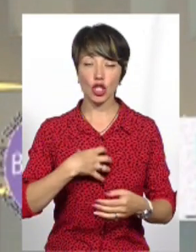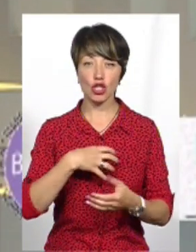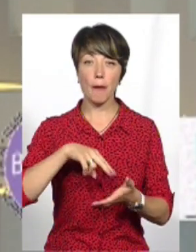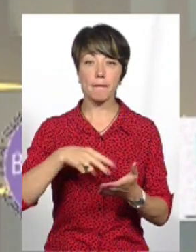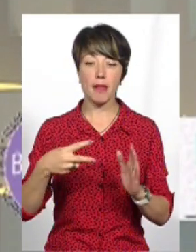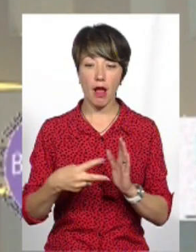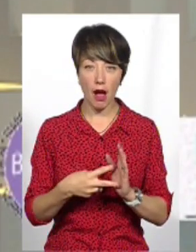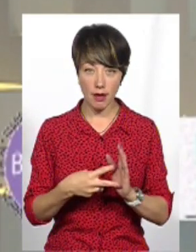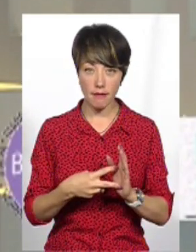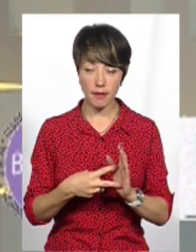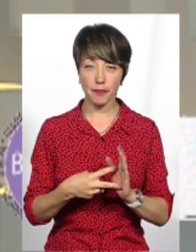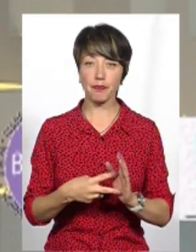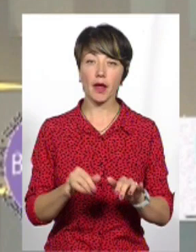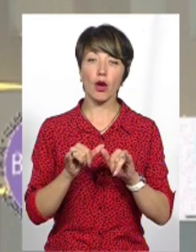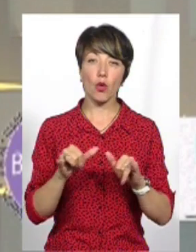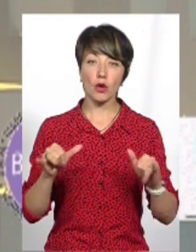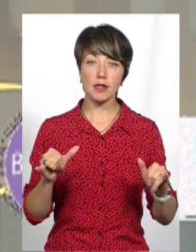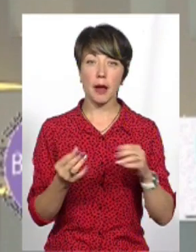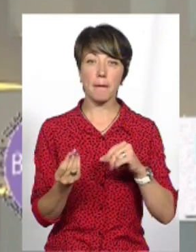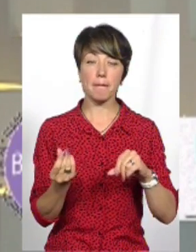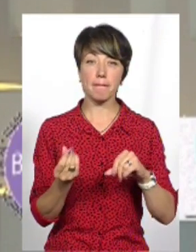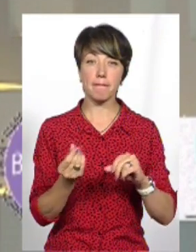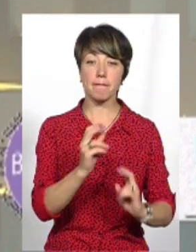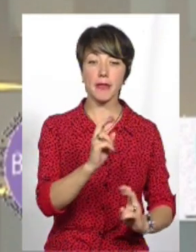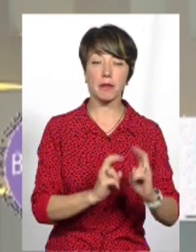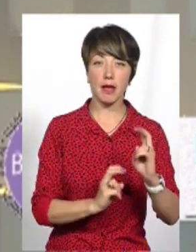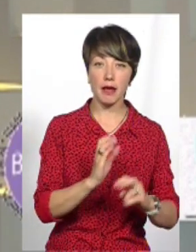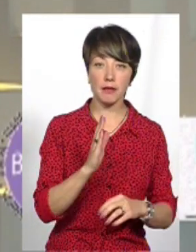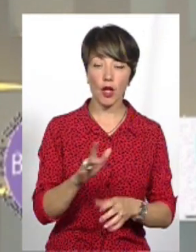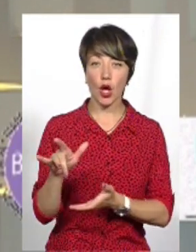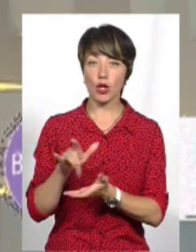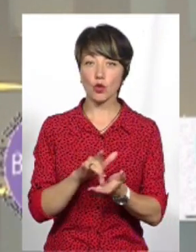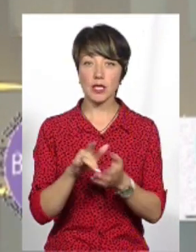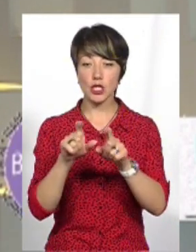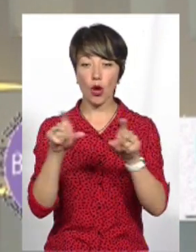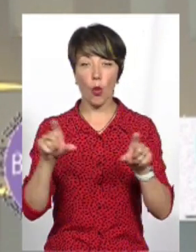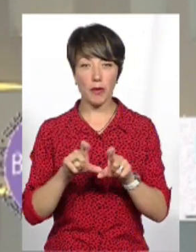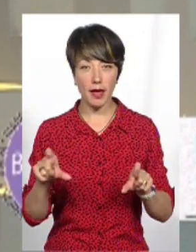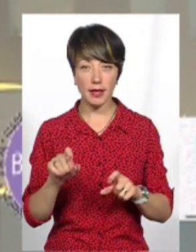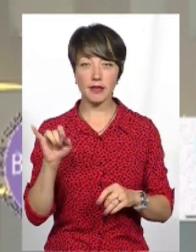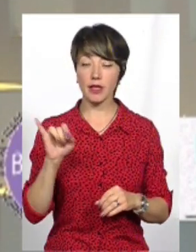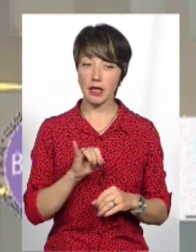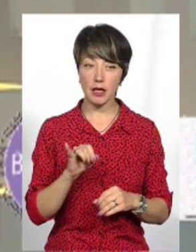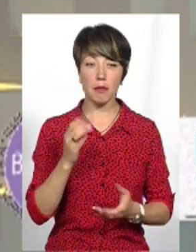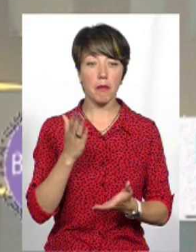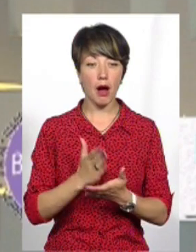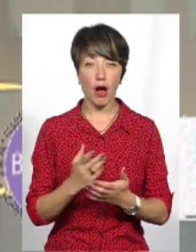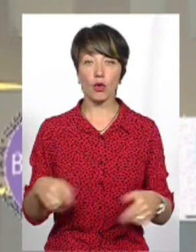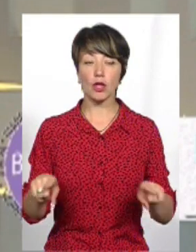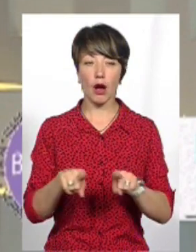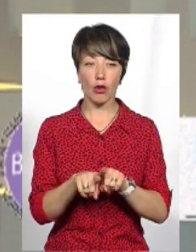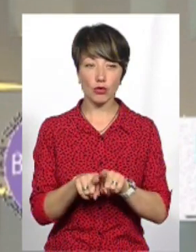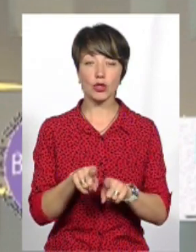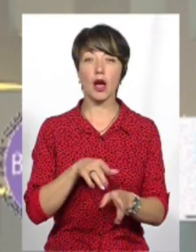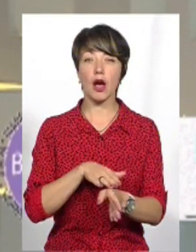планів, тактичних планів, розвитку підприємств, розвитку туристичних об'єктів. І маю